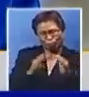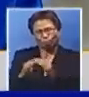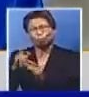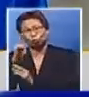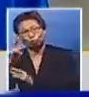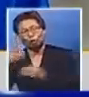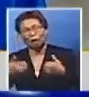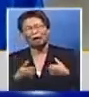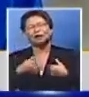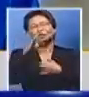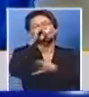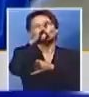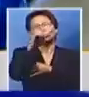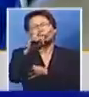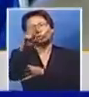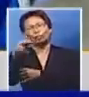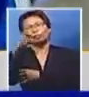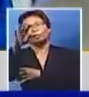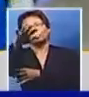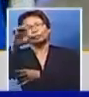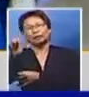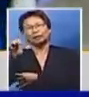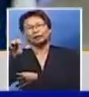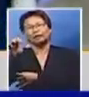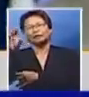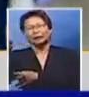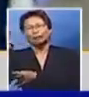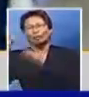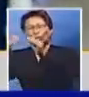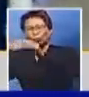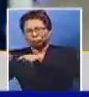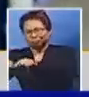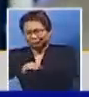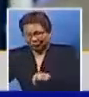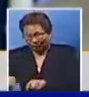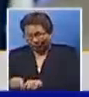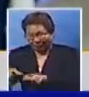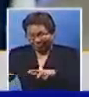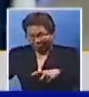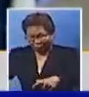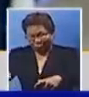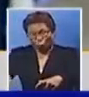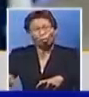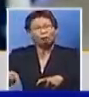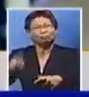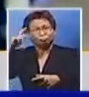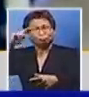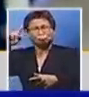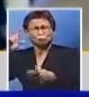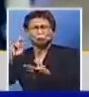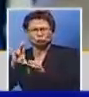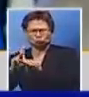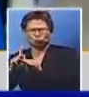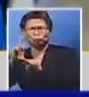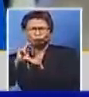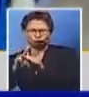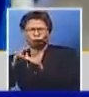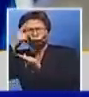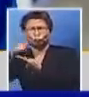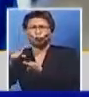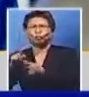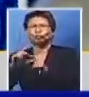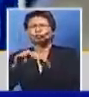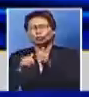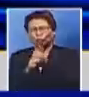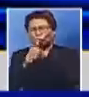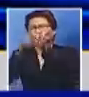manakala 70,506 tapak rumah lagi dipercayai sesuai untuk dilaksanakan mengikut